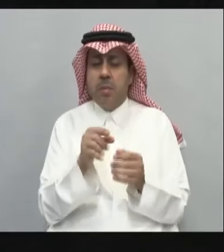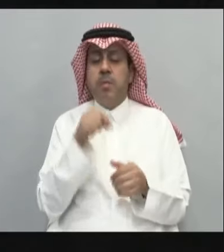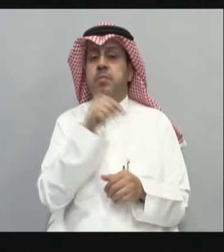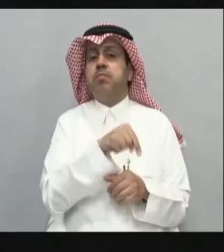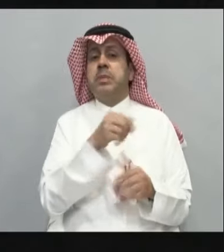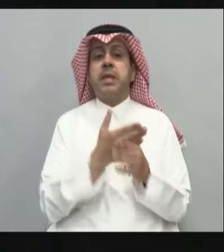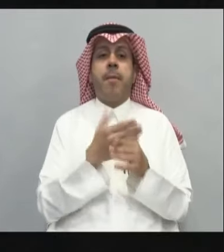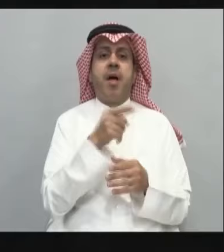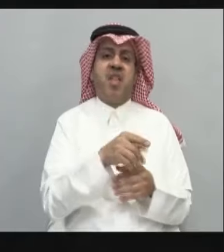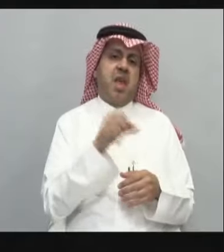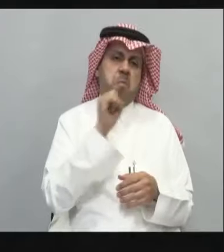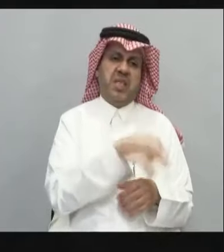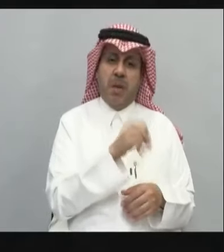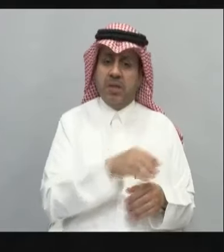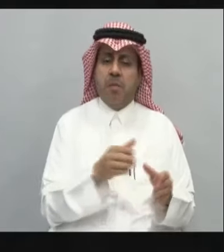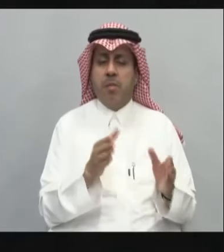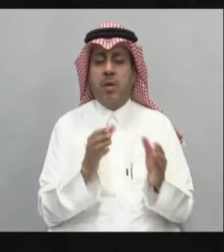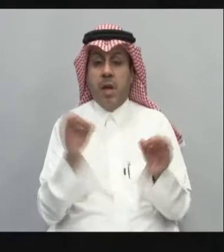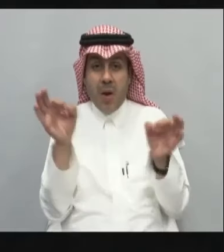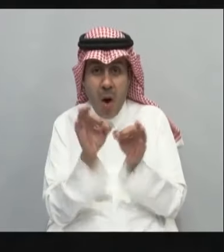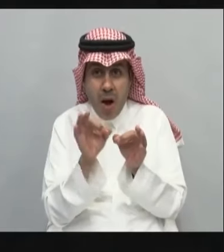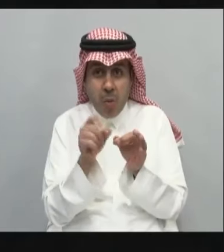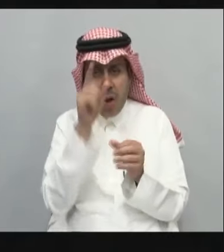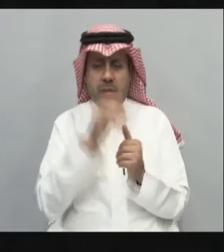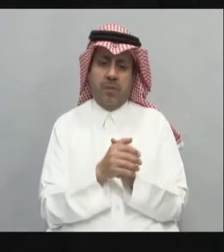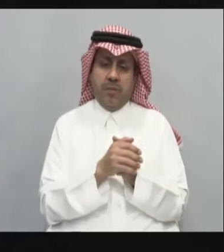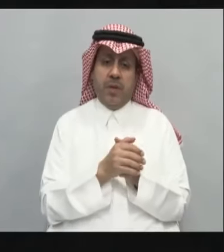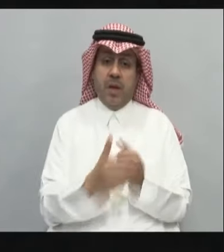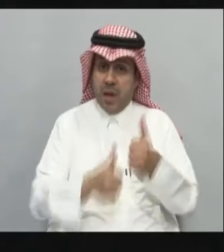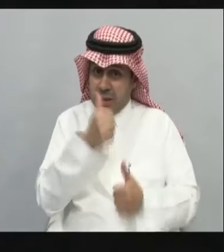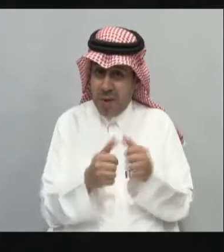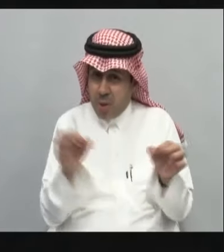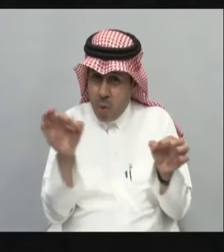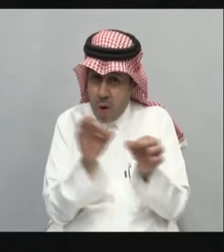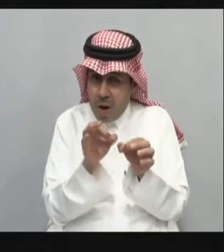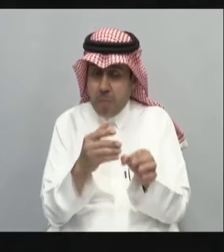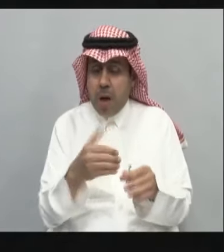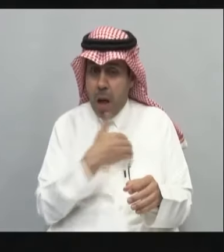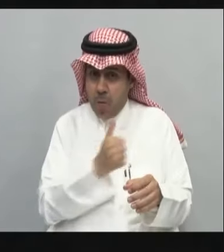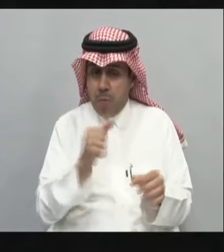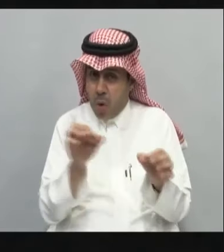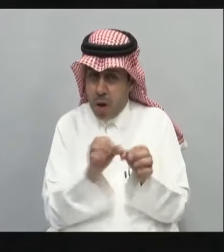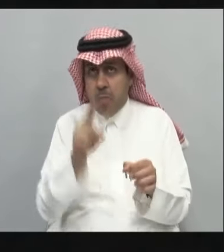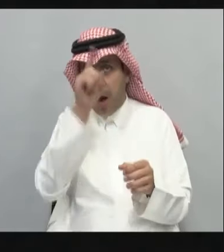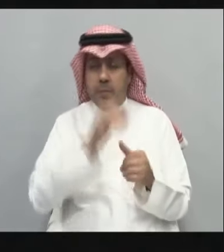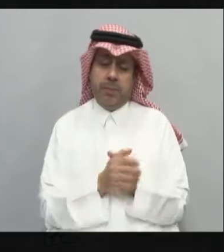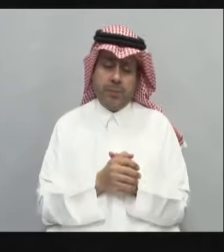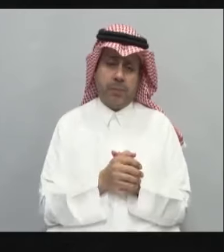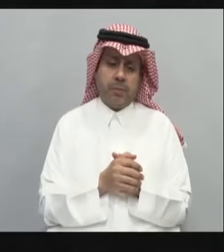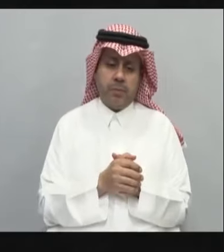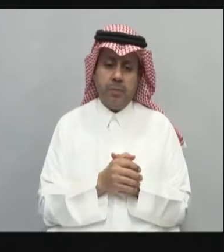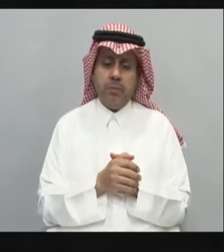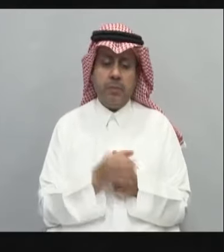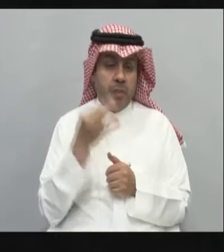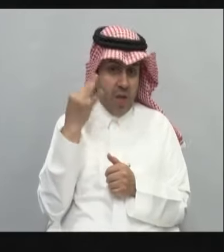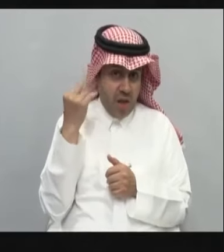يدعو ربه فذلك الابتلاء يقرب العبد من ربه ذلك ما ذكرناه من فوائد من